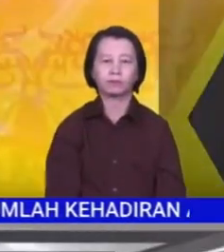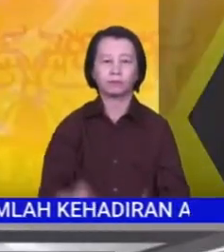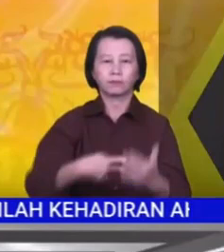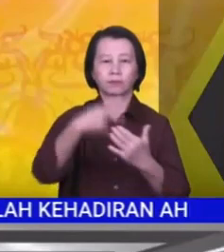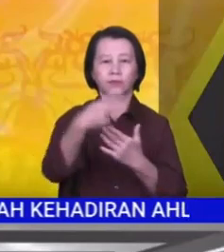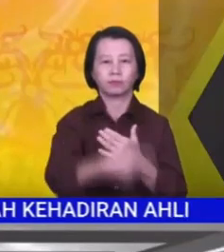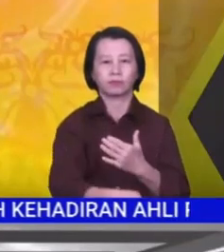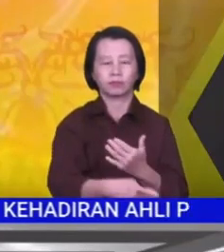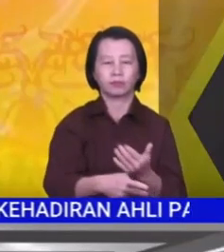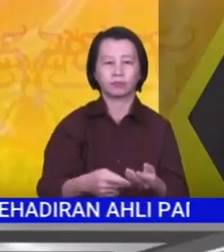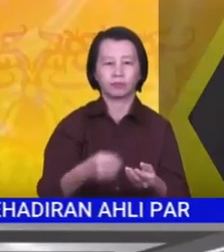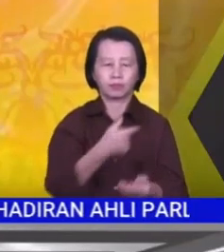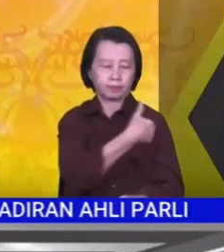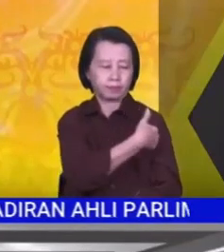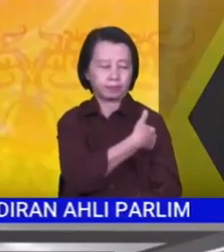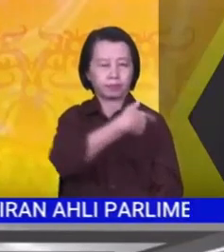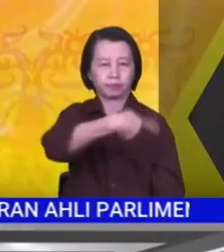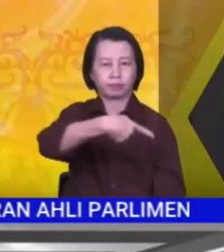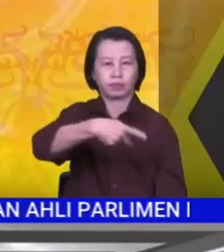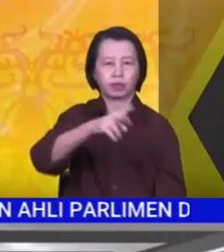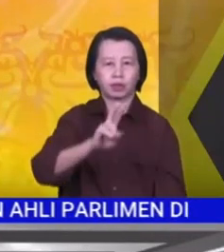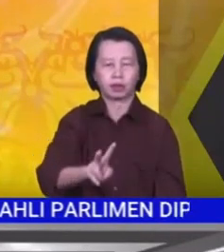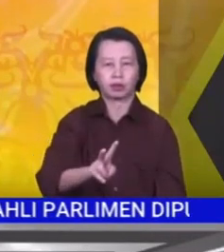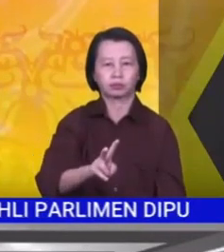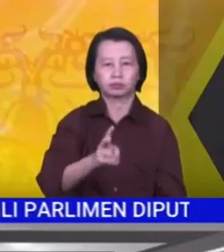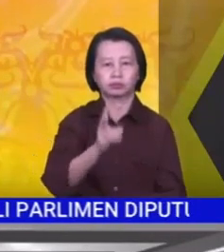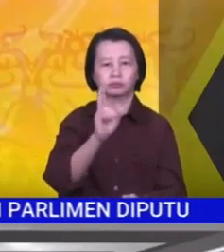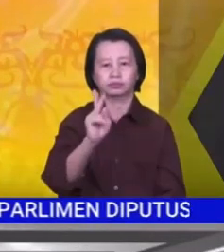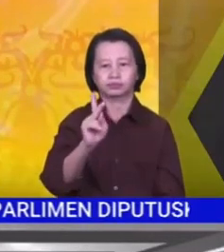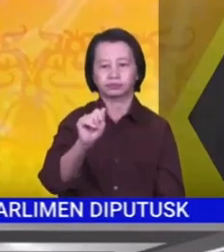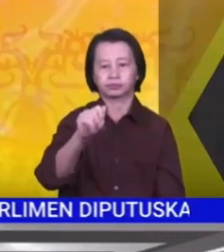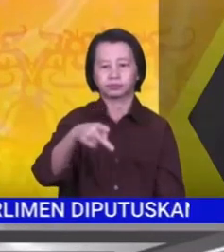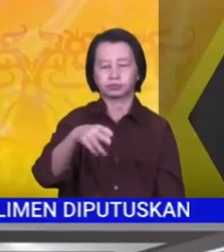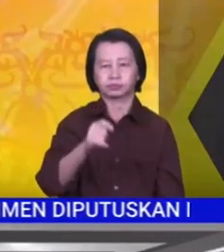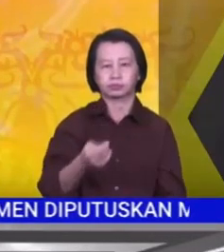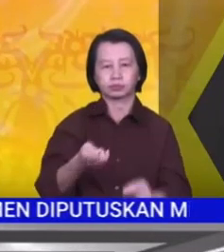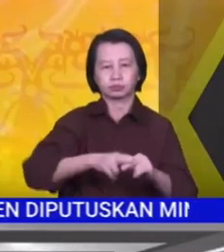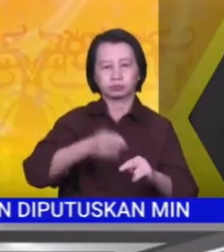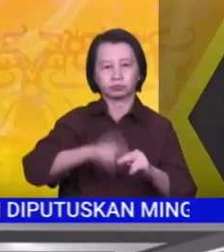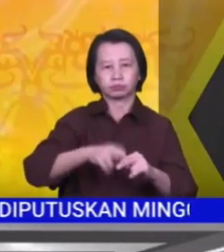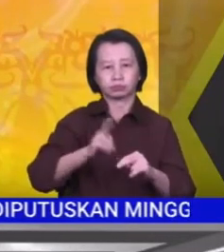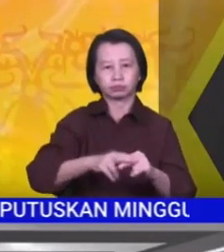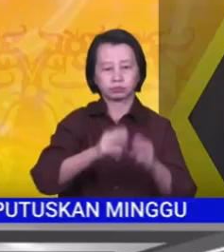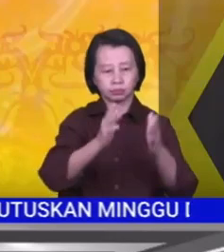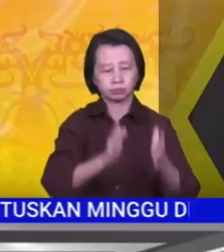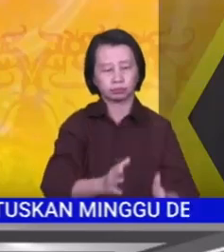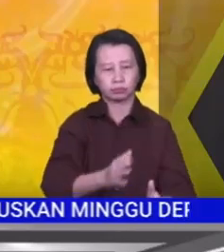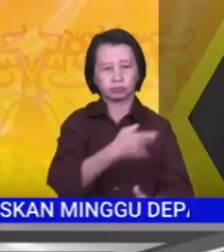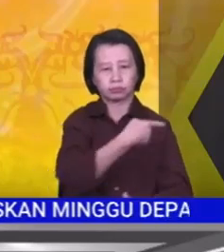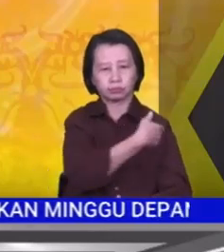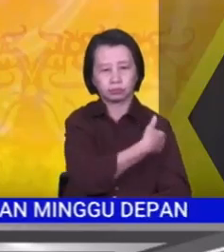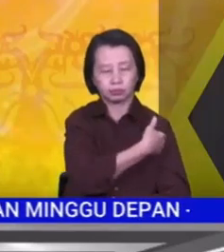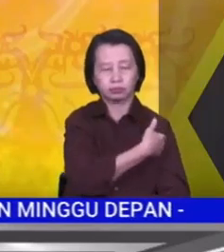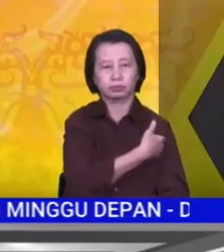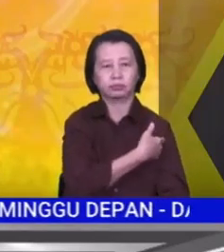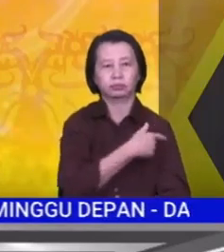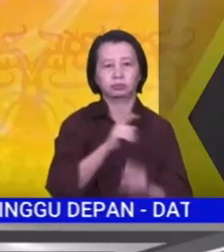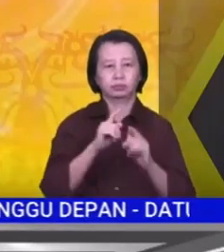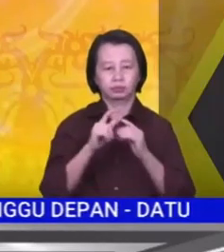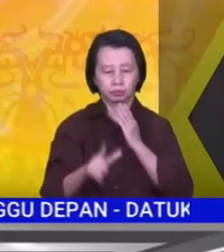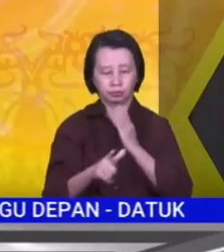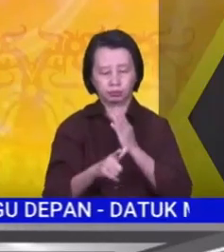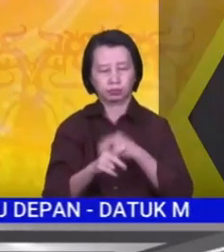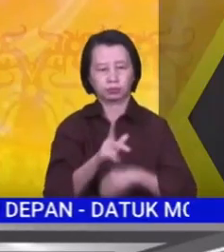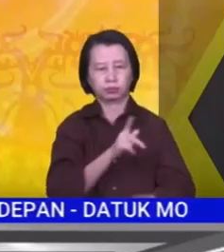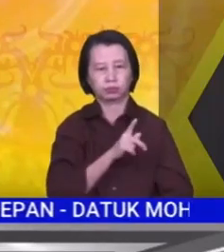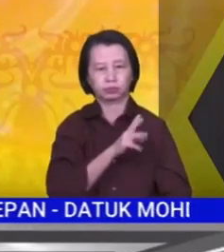Program Pusat Pemberian Vaksin PPV Bergerak di bahagian Kapit telah meningkatkan jumlah pemberian vaksin kepada penduduk setempat. Timbalan Ketua